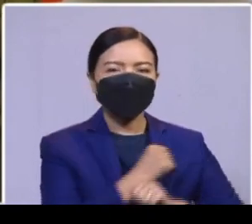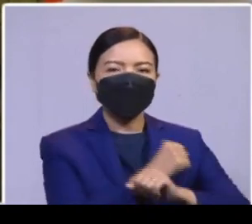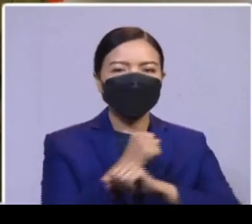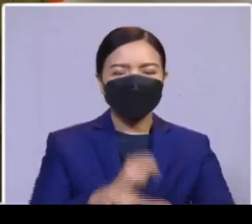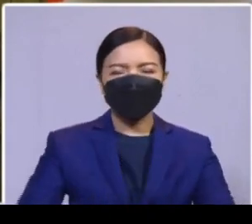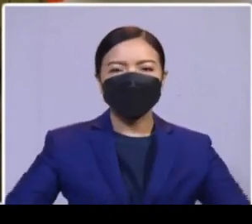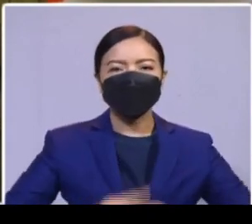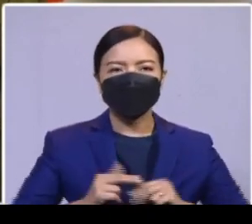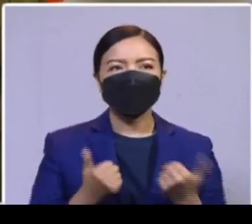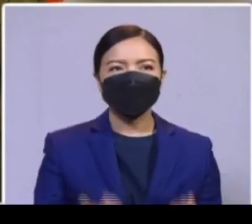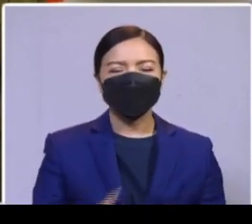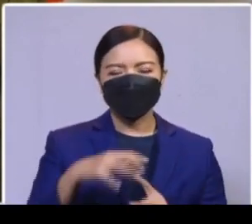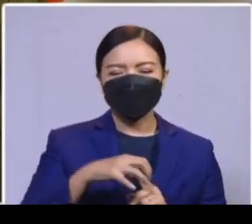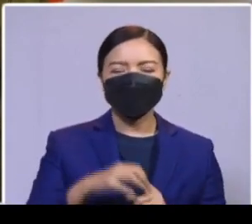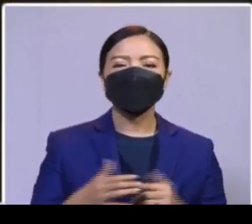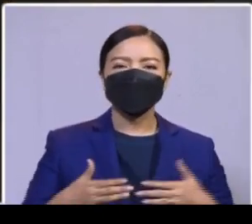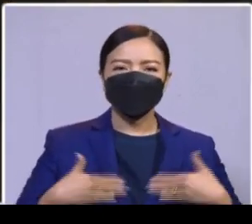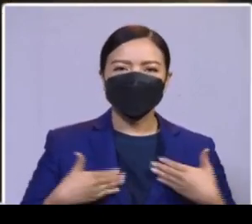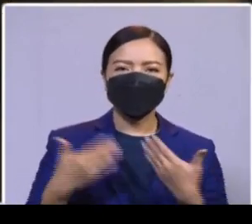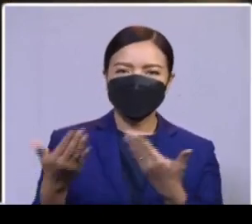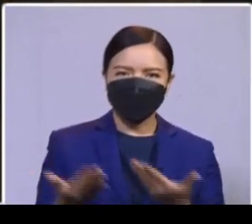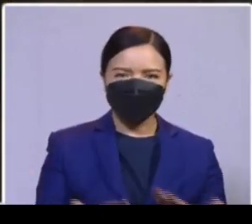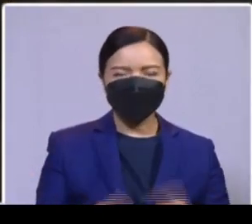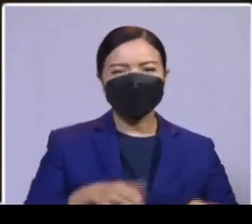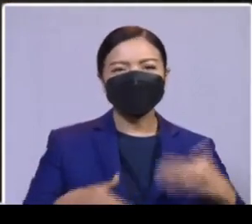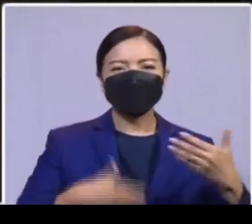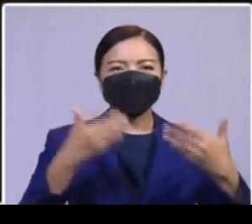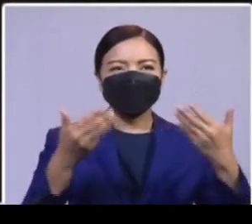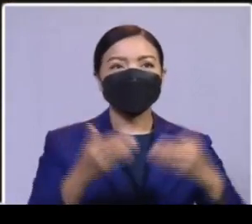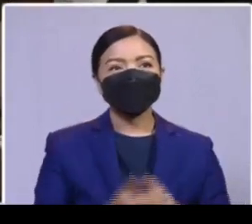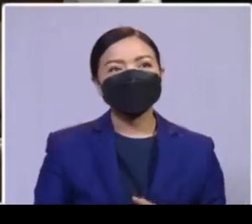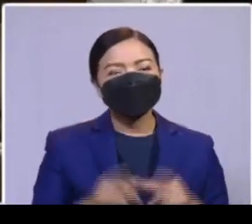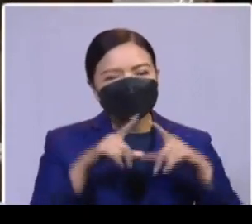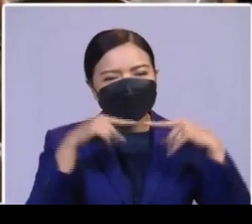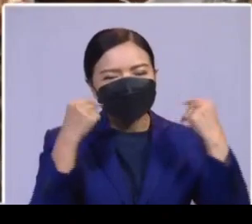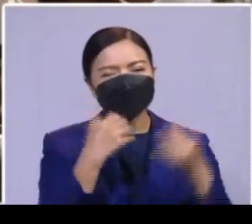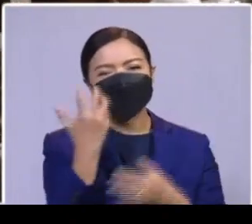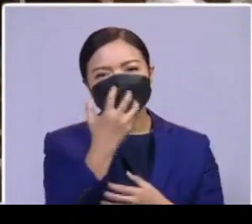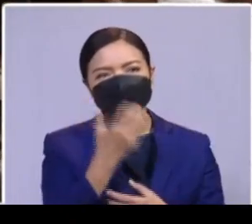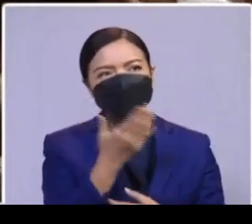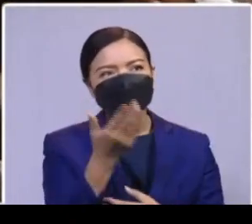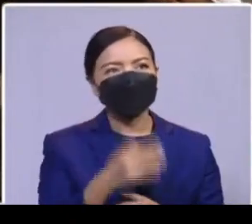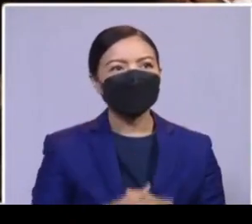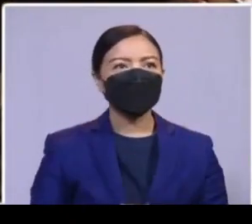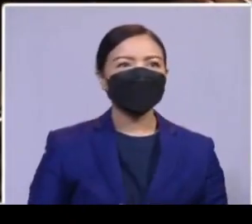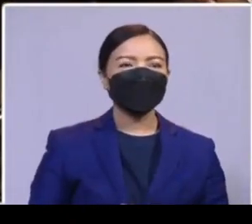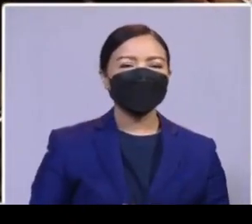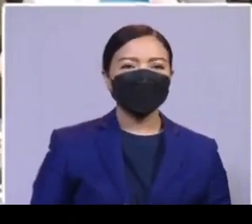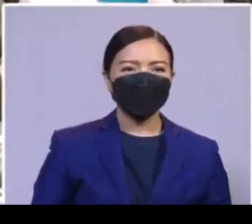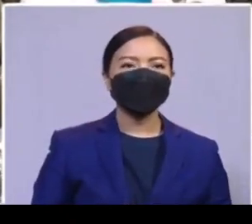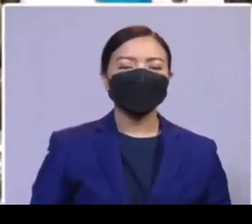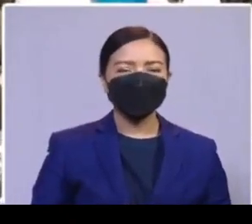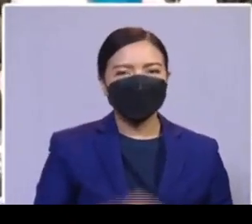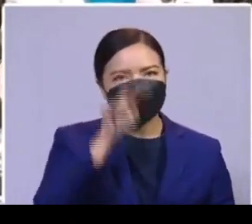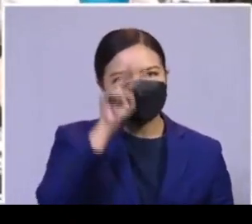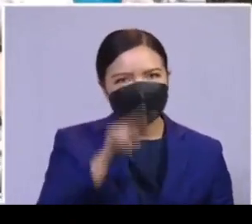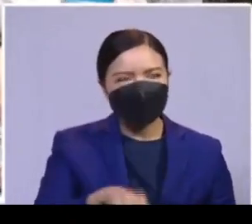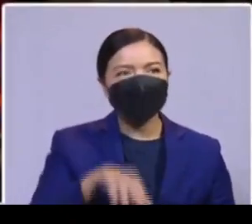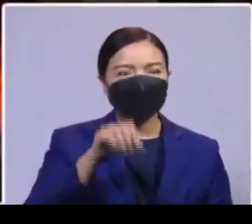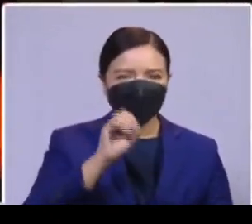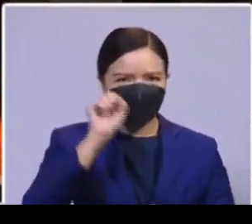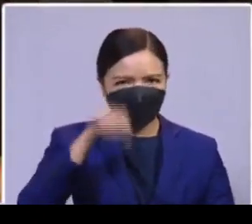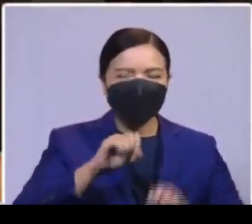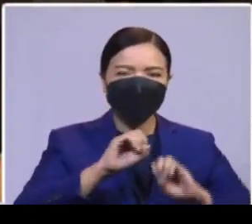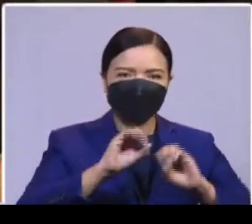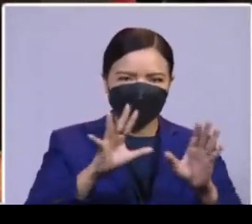ดีต้อนรับกิจกรรมดีๆอย่างนี้นะครับ รอยยิ้มและเสียงหัวเราะของผู้เข้าร่วมกิจกรรมนักสืบสายชัวชัวก่อนแชร์สโมสรทริกออท